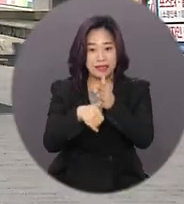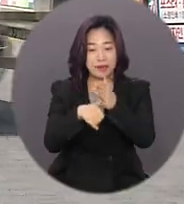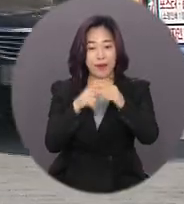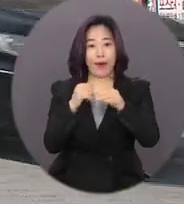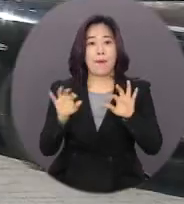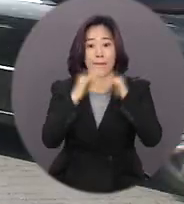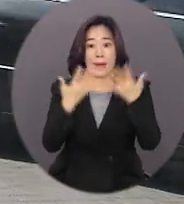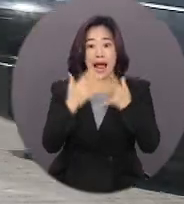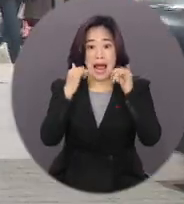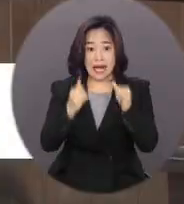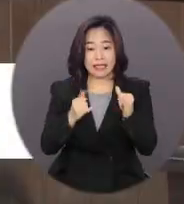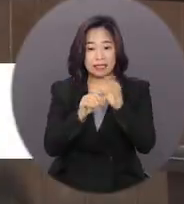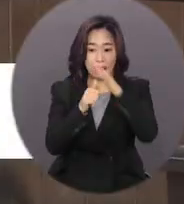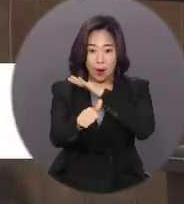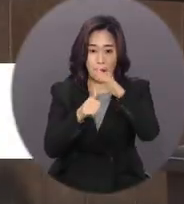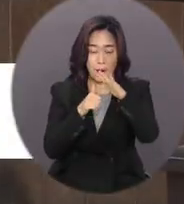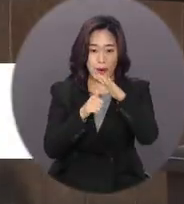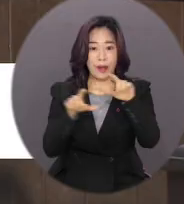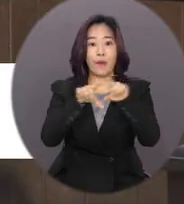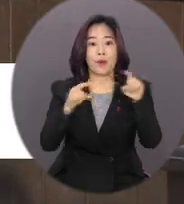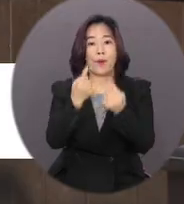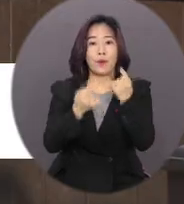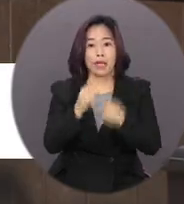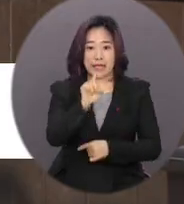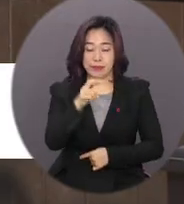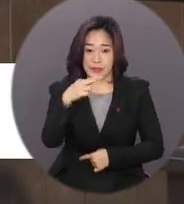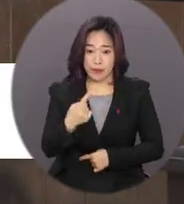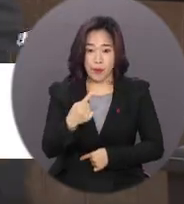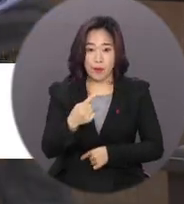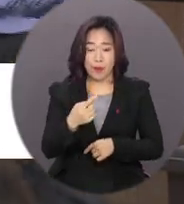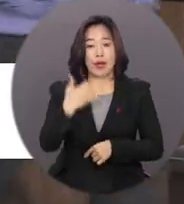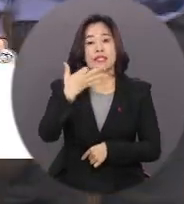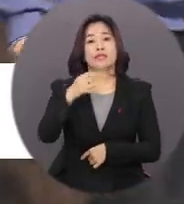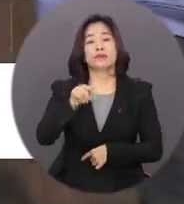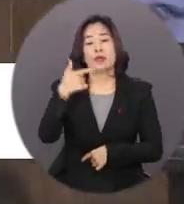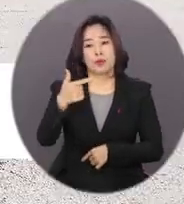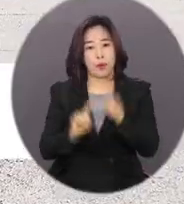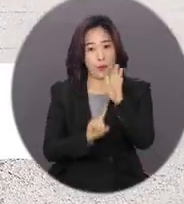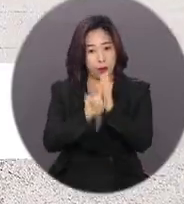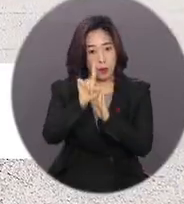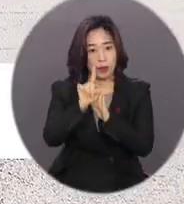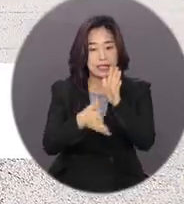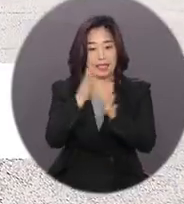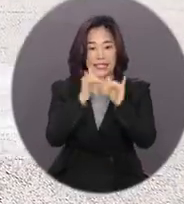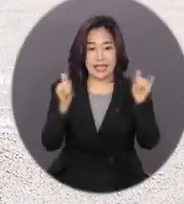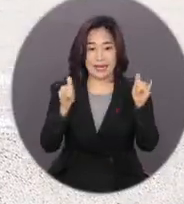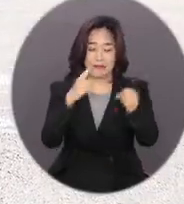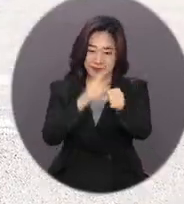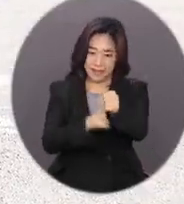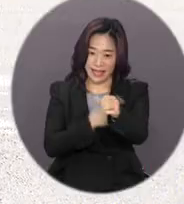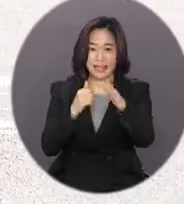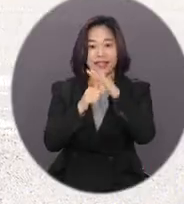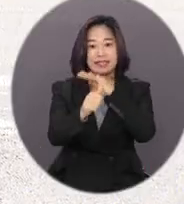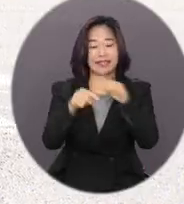나들이에 나섰습니다. 평년보다 11도나 높은 영상 19.6도까지 치솟은 기온도 시민들을 자연스럽게